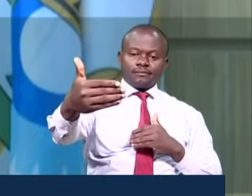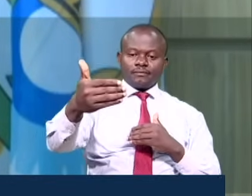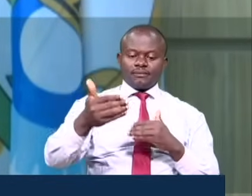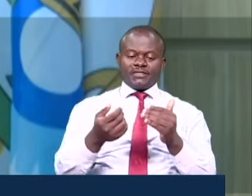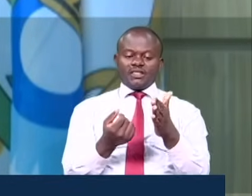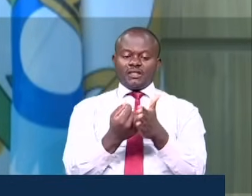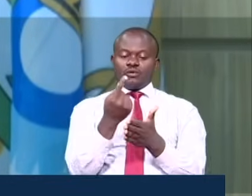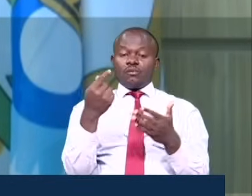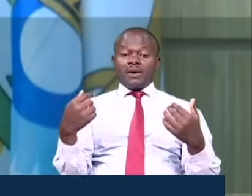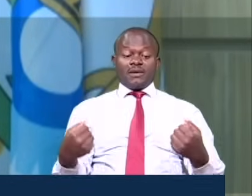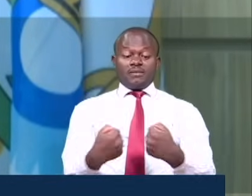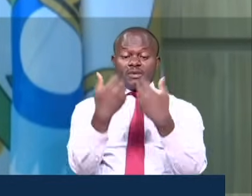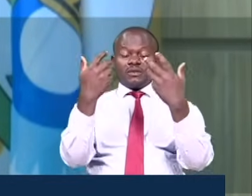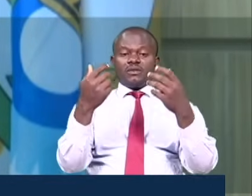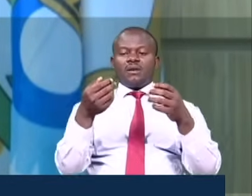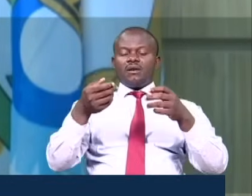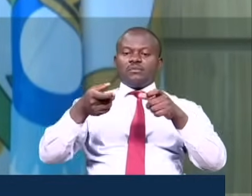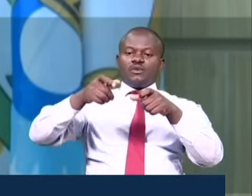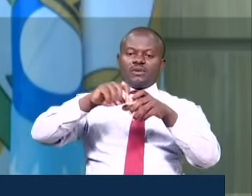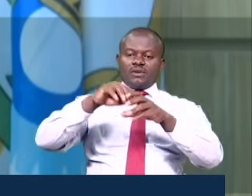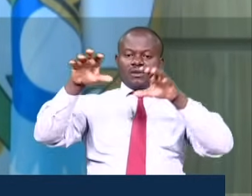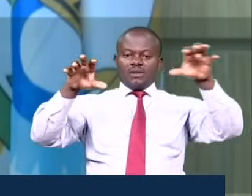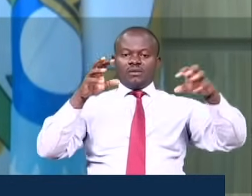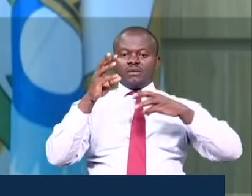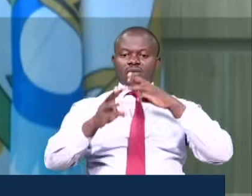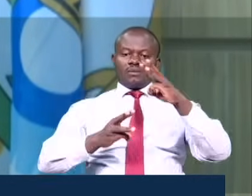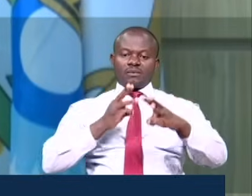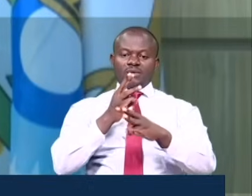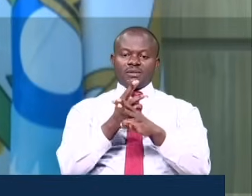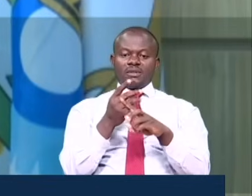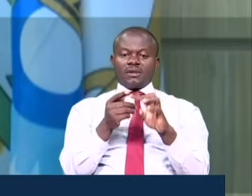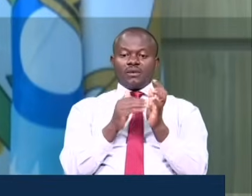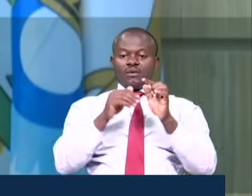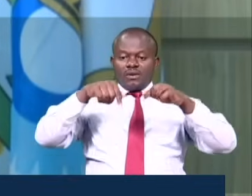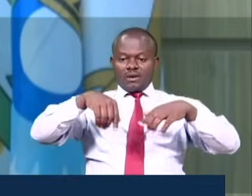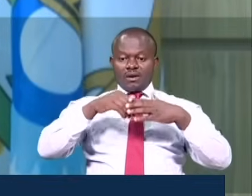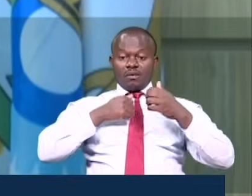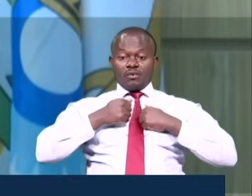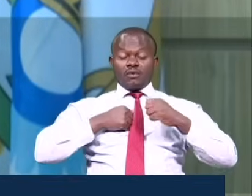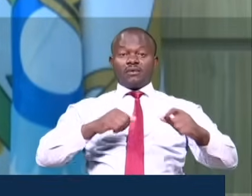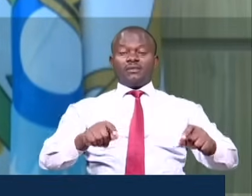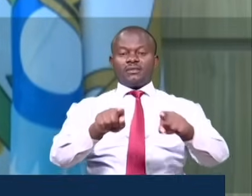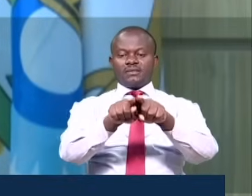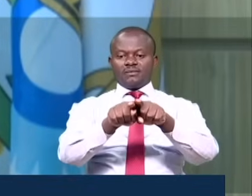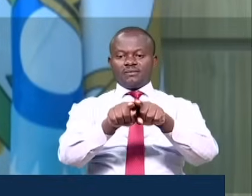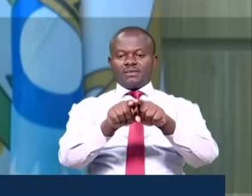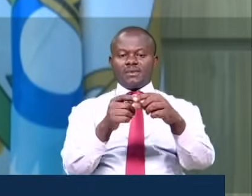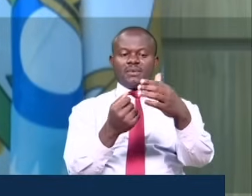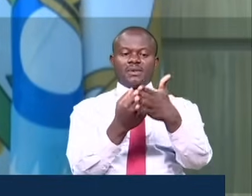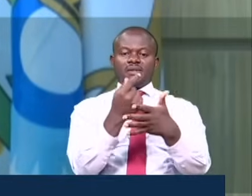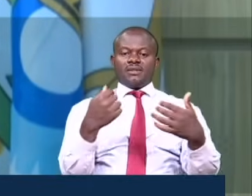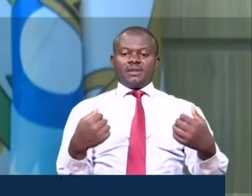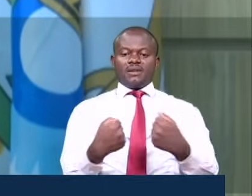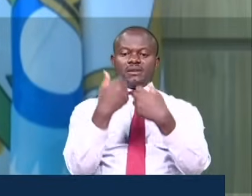ituma ibiza byiyongera hirya no hino ku isi n'ahantu iwacu mu Rwanda, nuko birateza